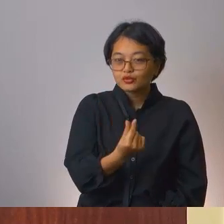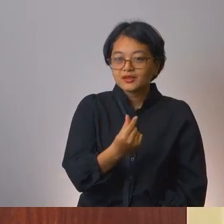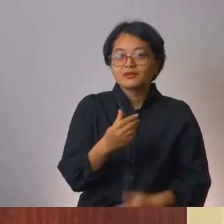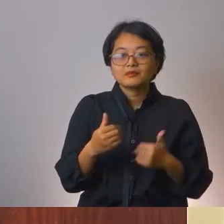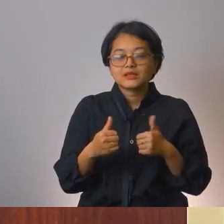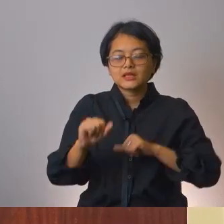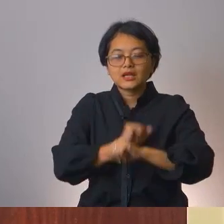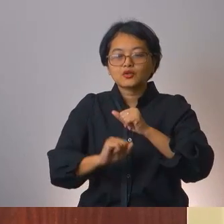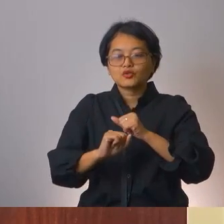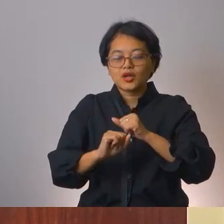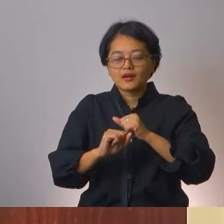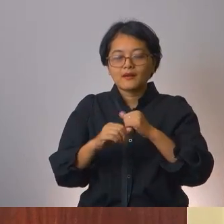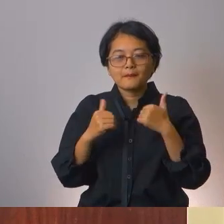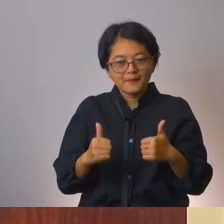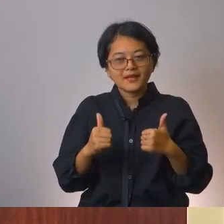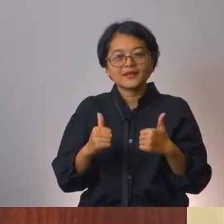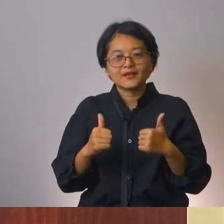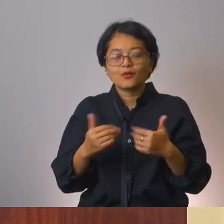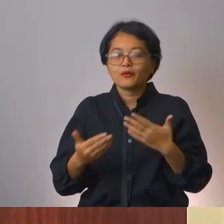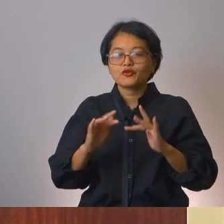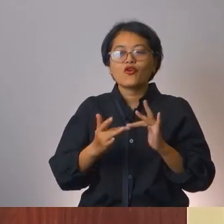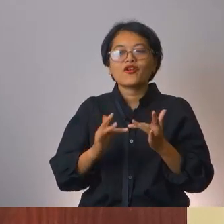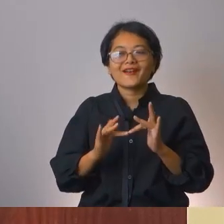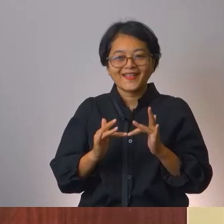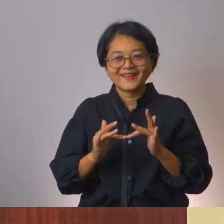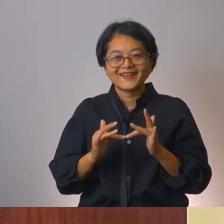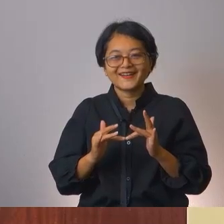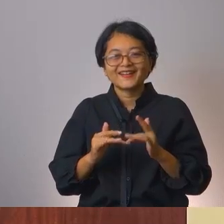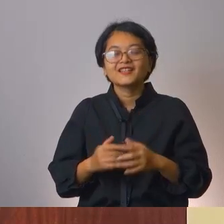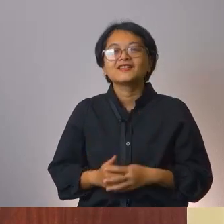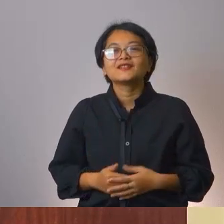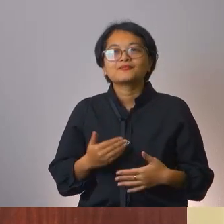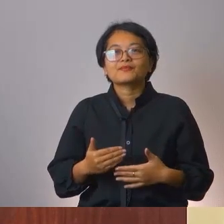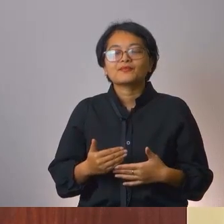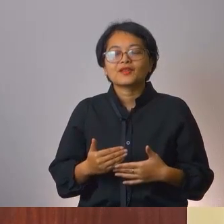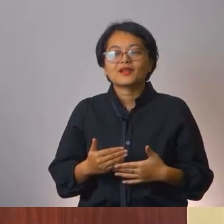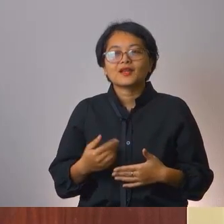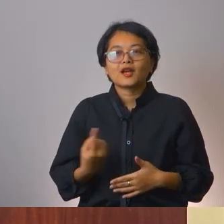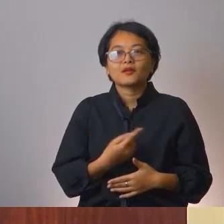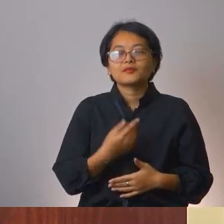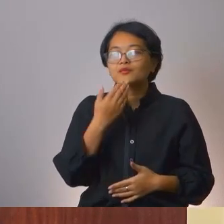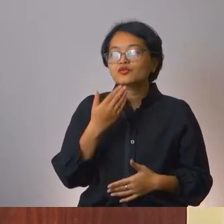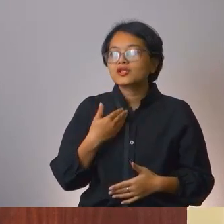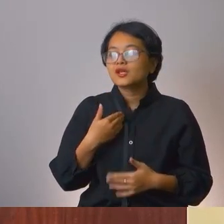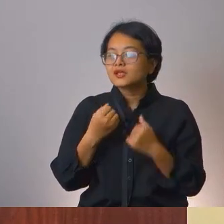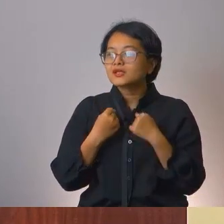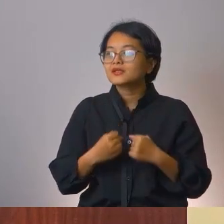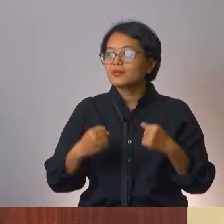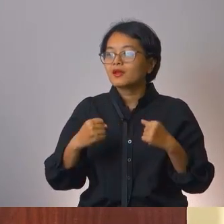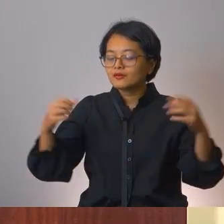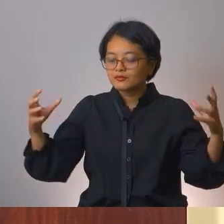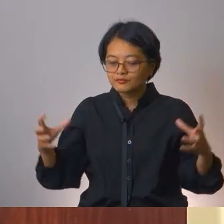online. Kiranya semangat kami untuk bersekutu bersama-sama terus membakar kehidupan